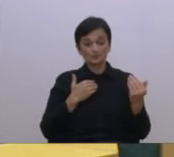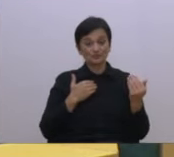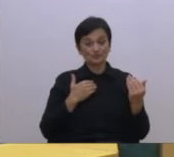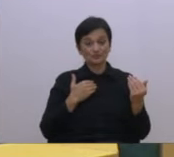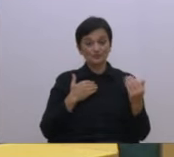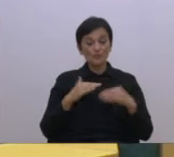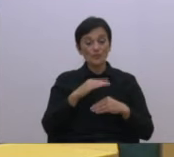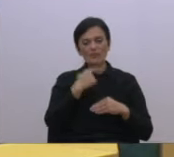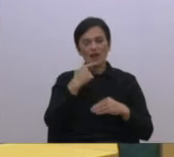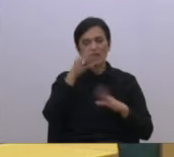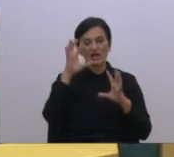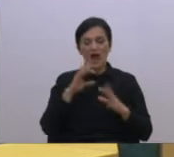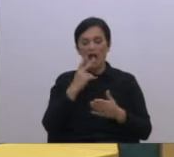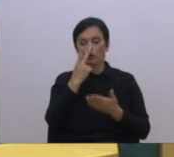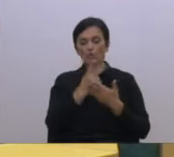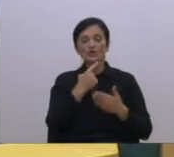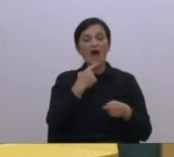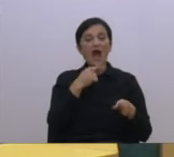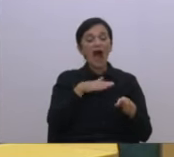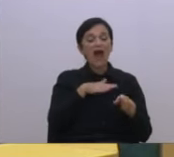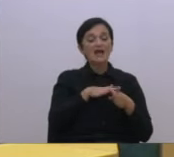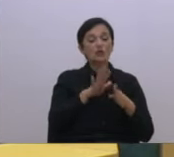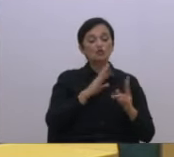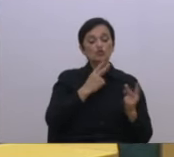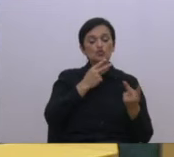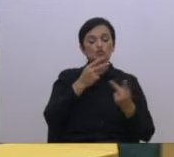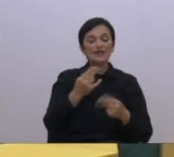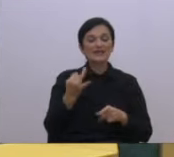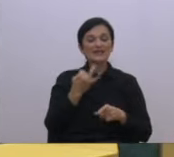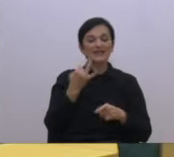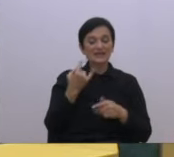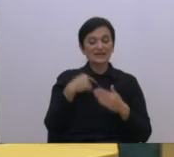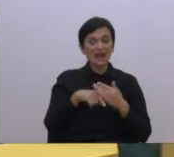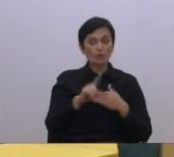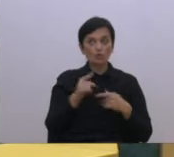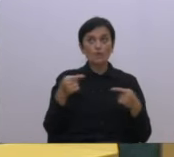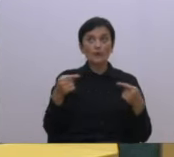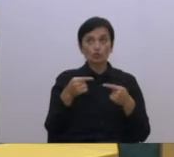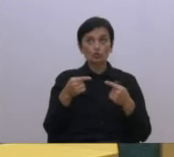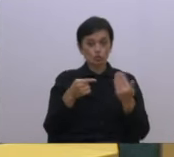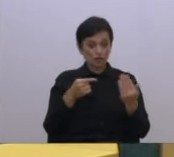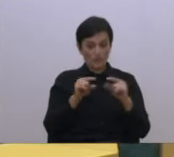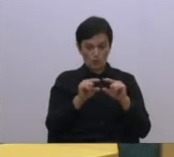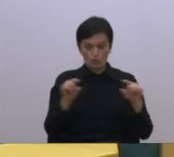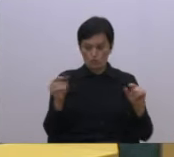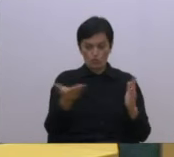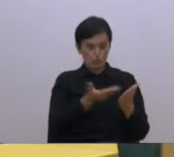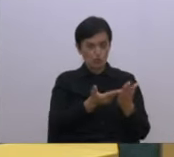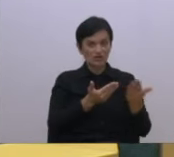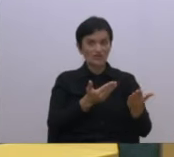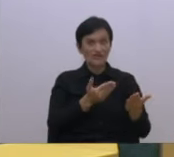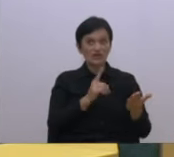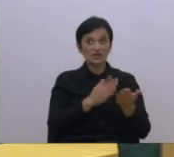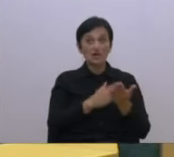პლატფორმას, რომ ამ კანონს უყურებთ არასრულწლოვანის გადმოსახედიდან ან ინტერესის გადმოსახედიდან, მაშინ ზუსტად სათქვენო მუხლი ეს არის, თქვენ რაც გიმყარებთ. იმიტომ